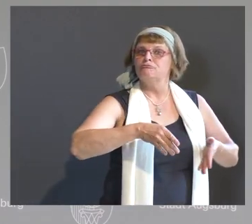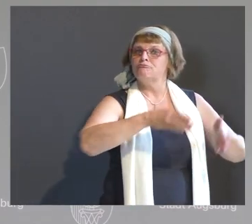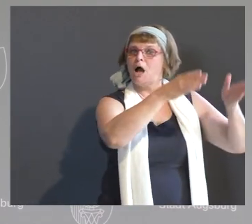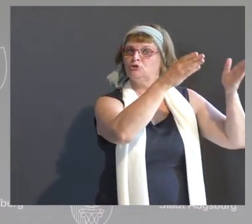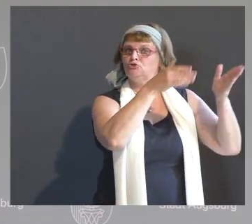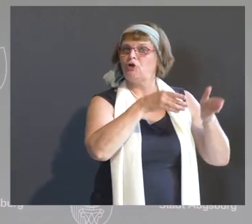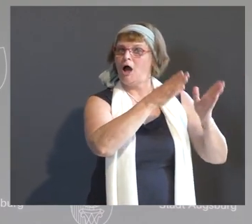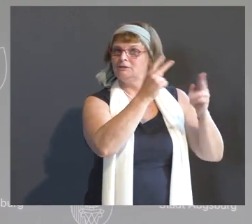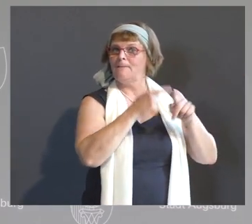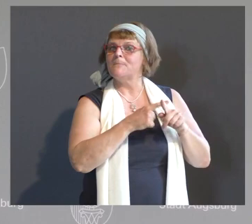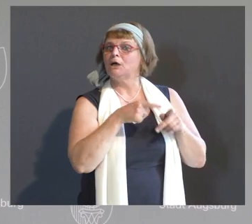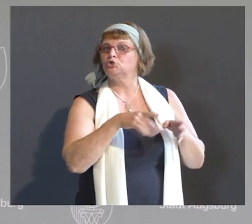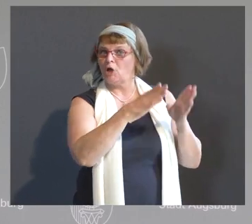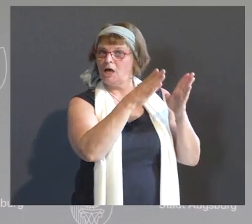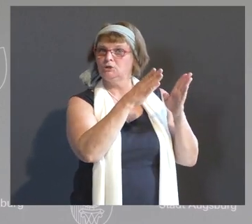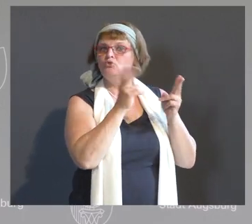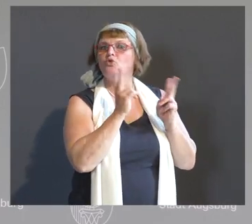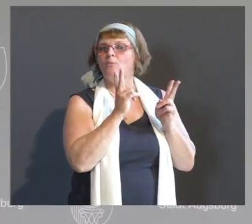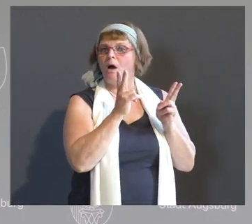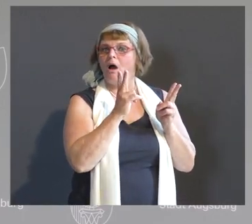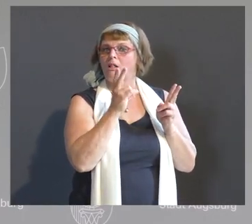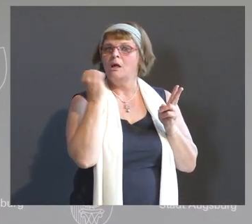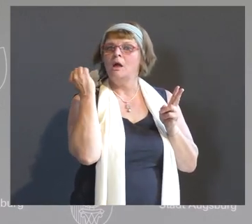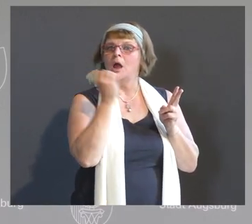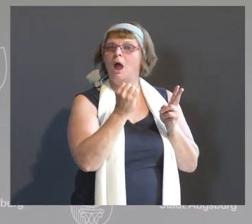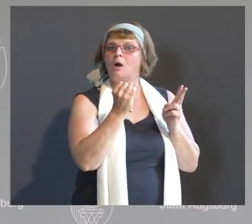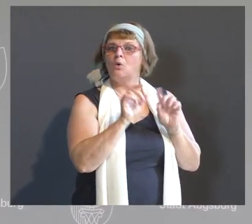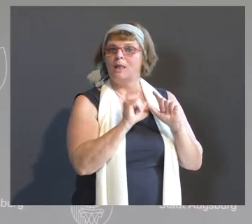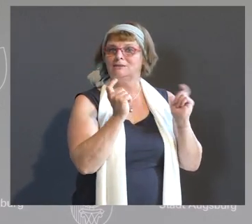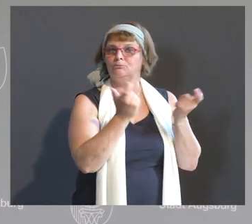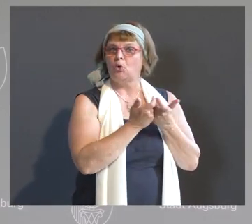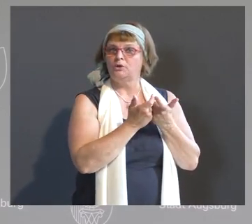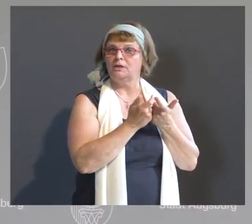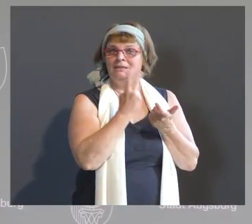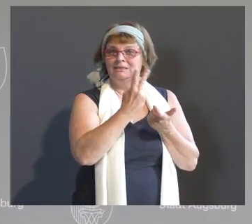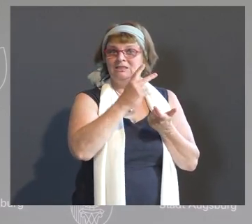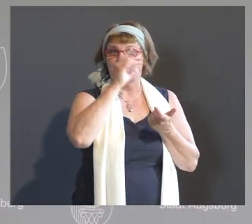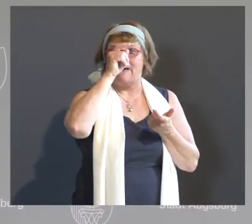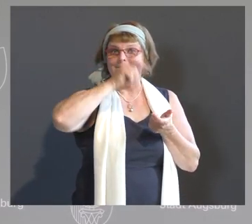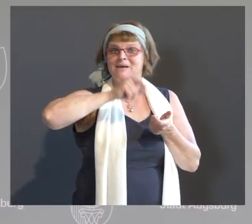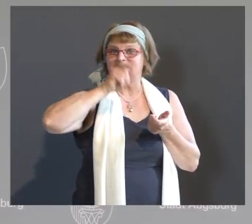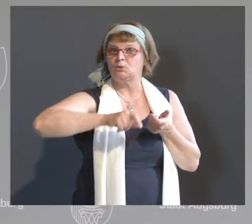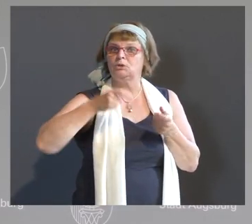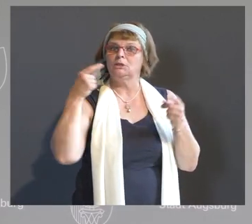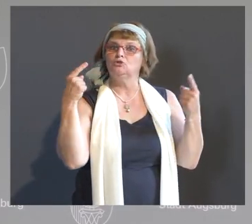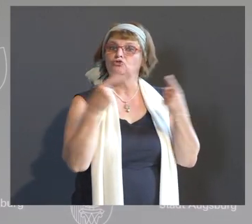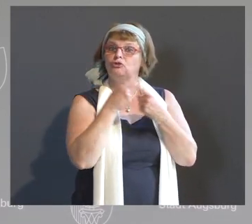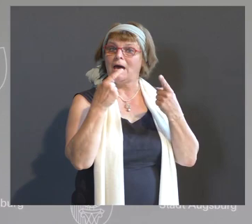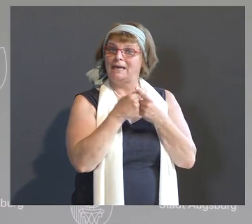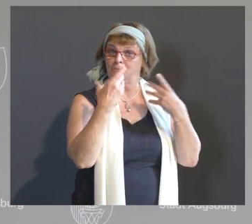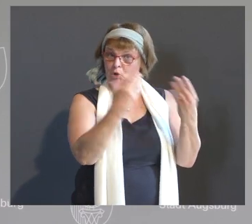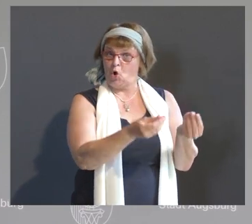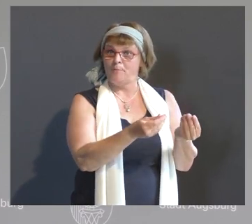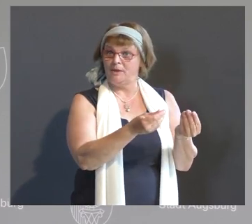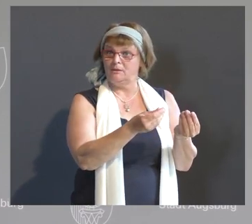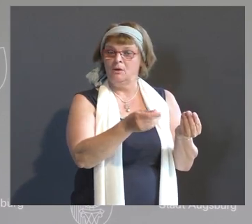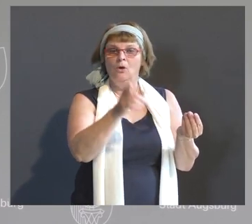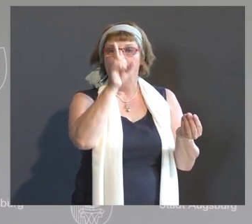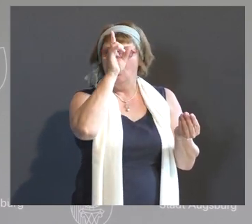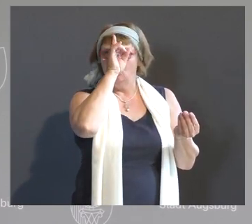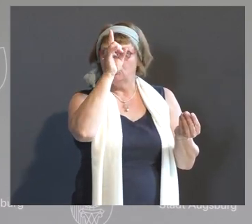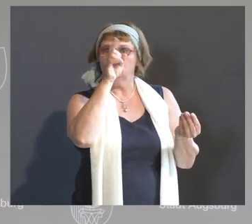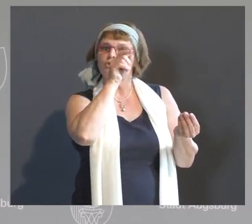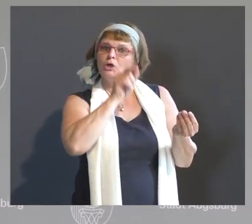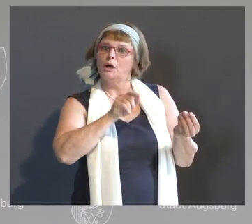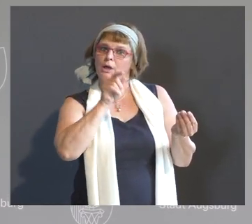Geschichte. Zwei sind in Streit gekommen, es kam zur Körperverletzung und die Polizei hat letztlich einmal die Personalien festgestellt und